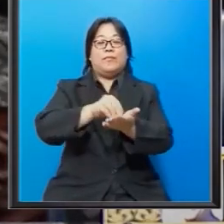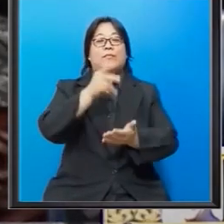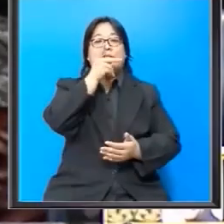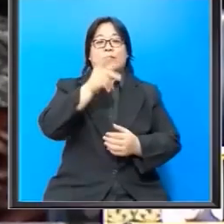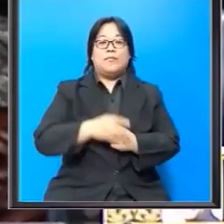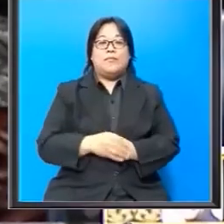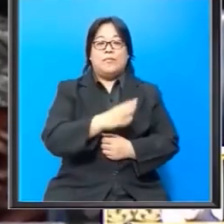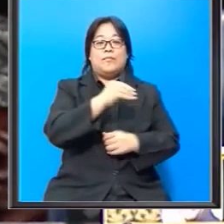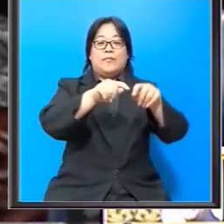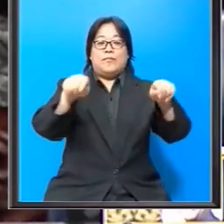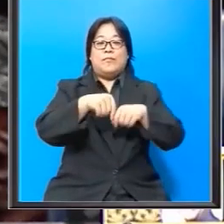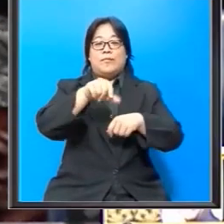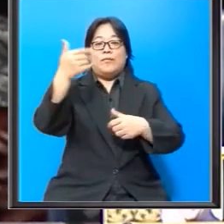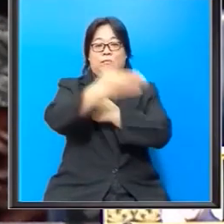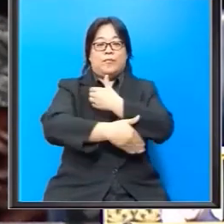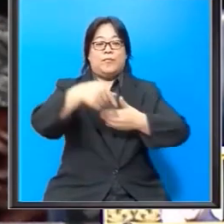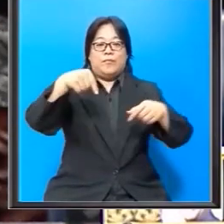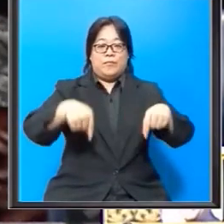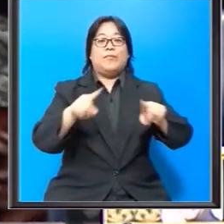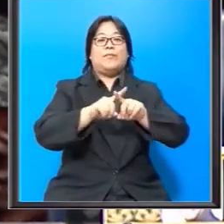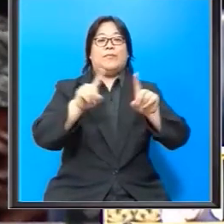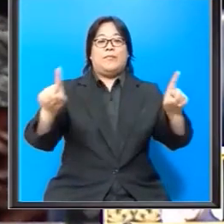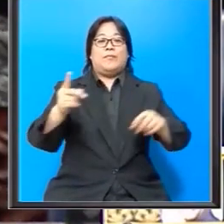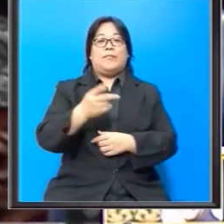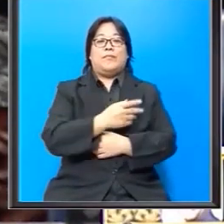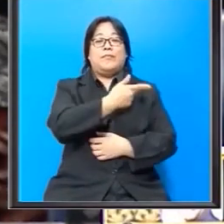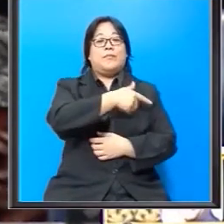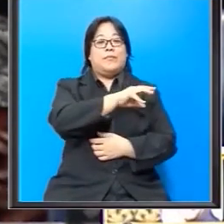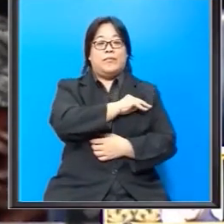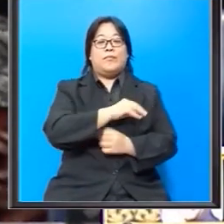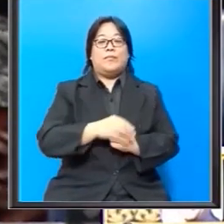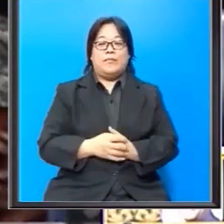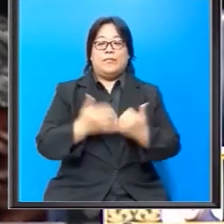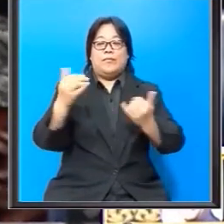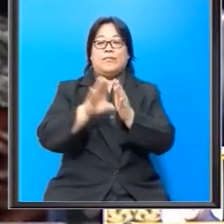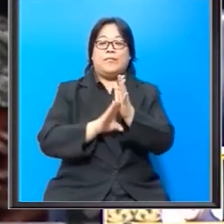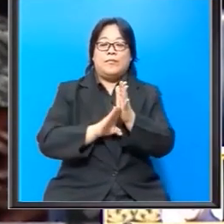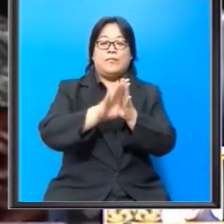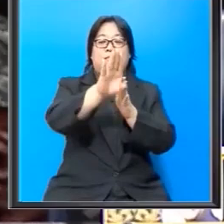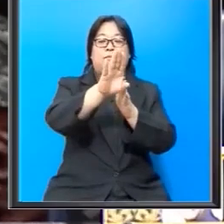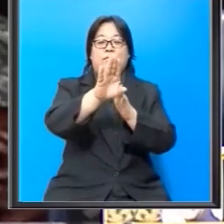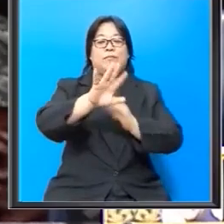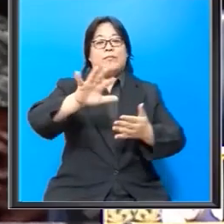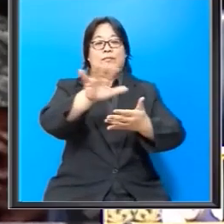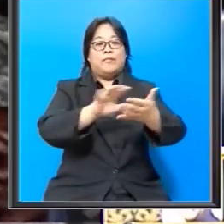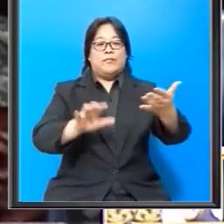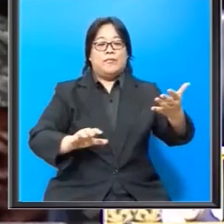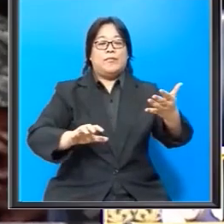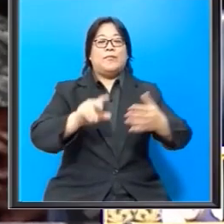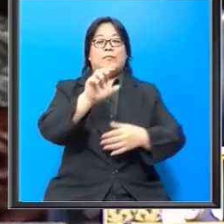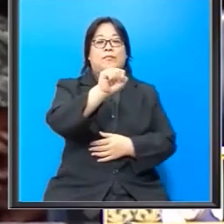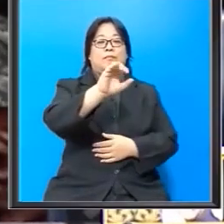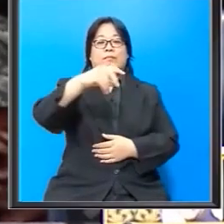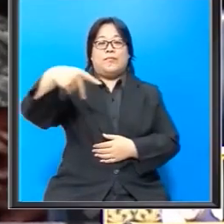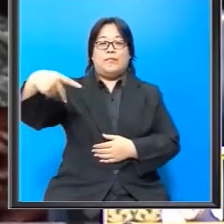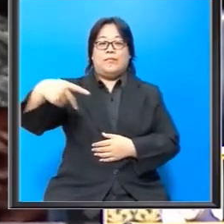Kedah dan tempat lain dalam negeri ini namun Kementerian tenaga Risma asli sedang membangunkan kranke video opa standart